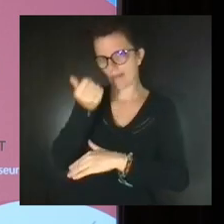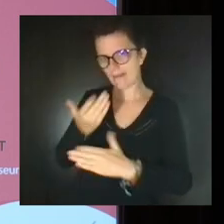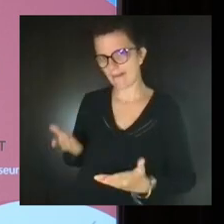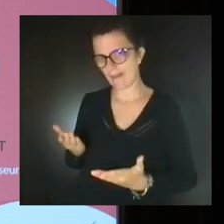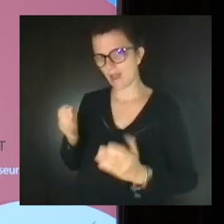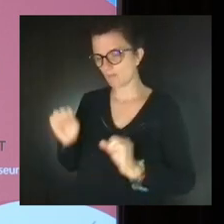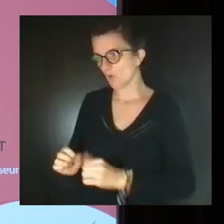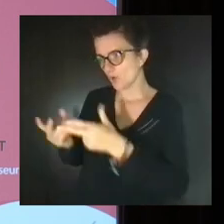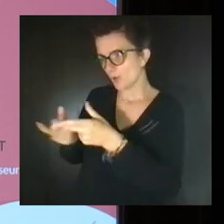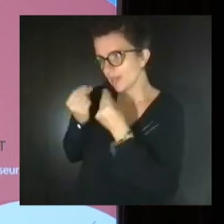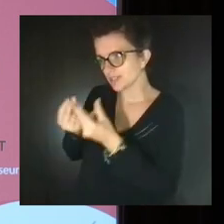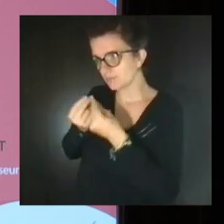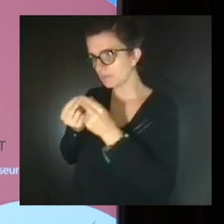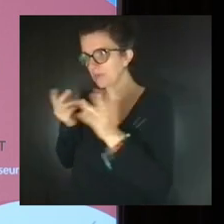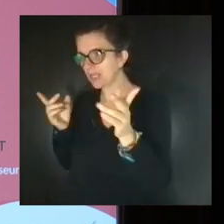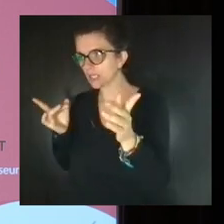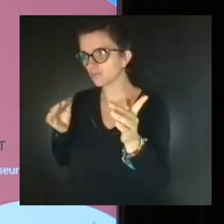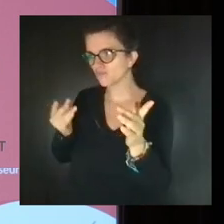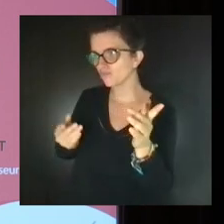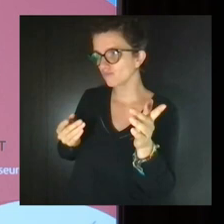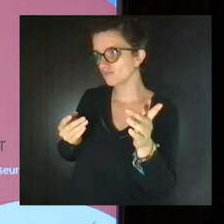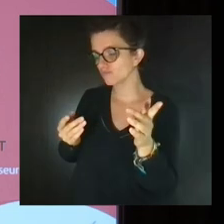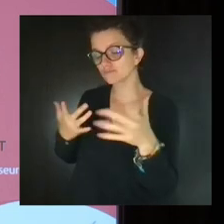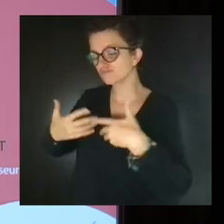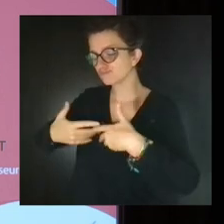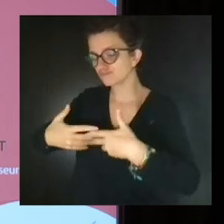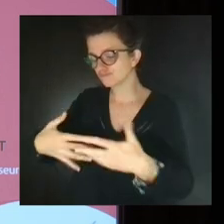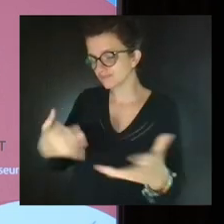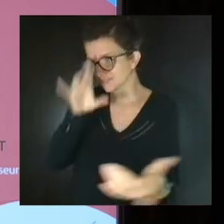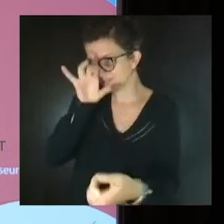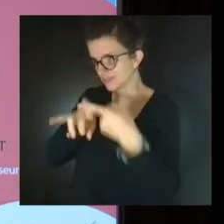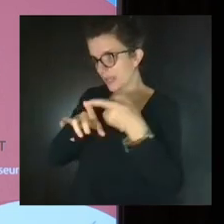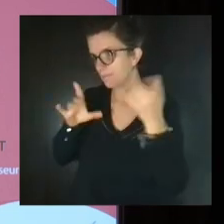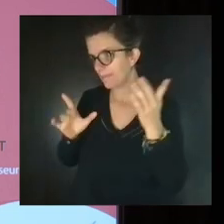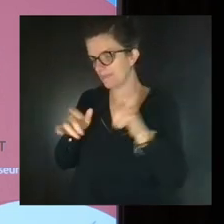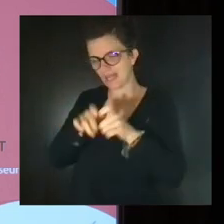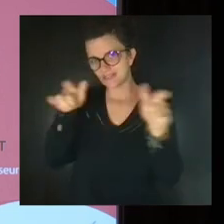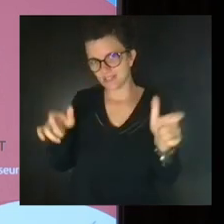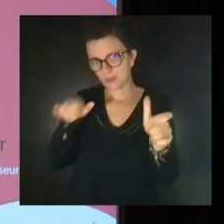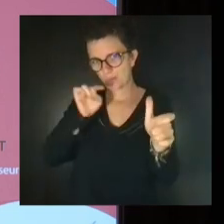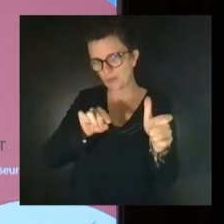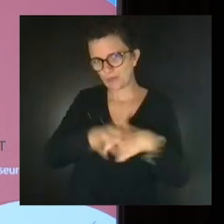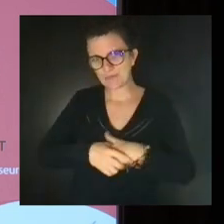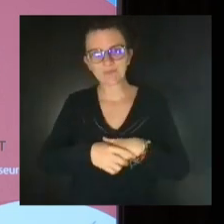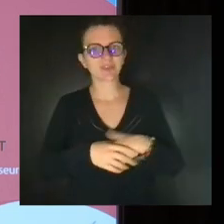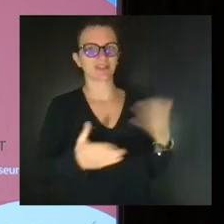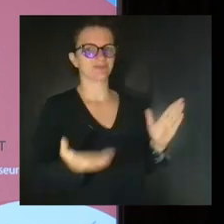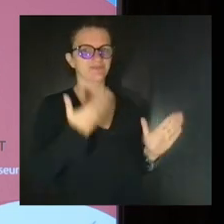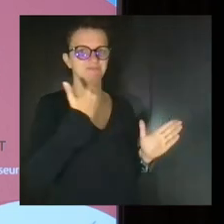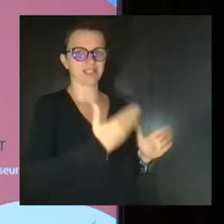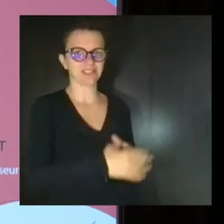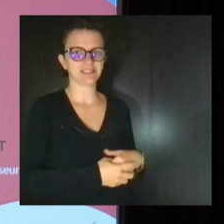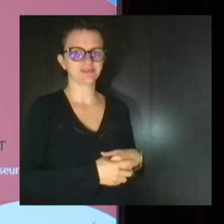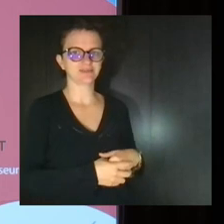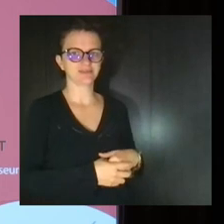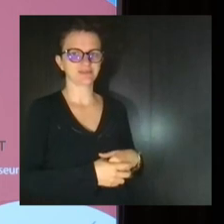nous dire quelques mots, aussi longtemps que vous voudrez, de ce fameux institut ? Merci.